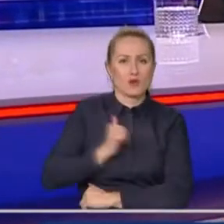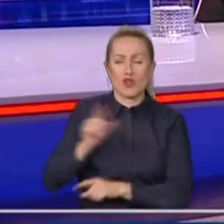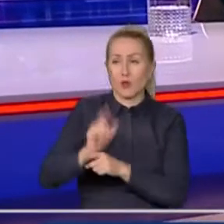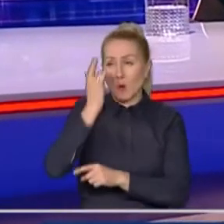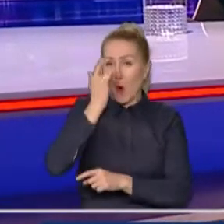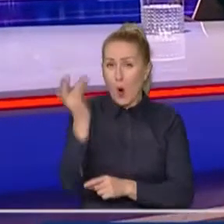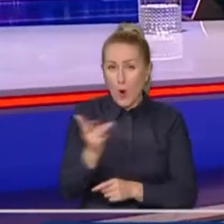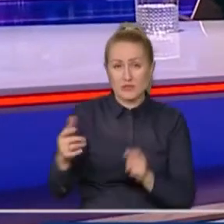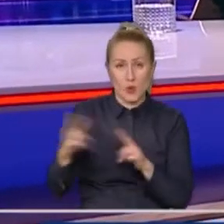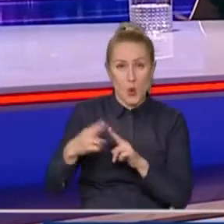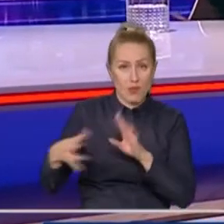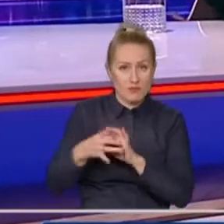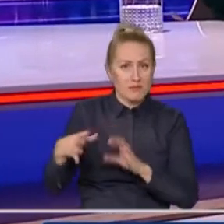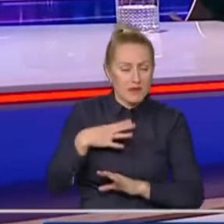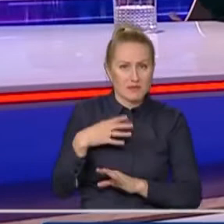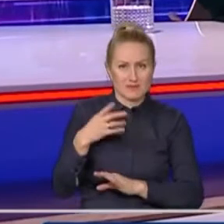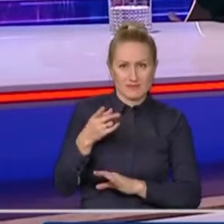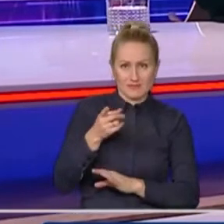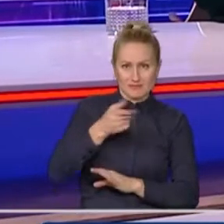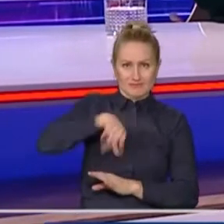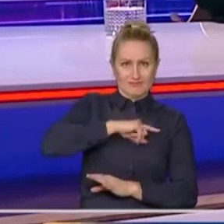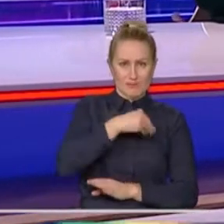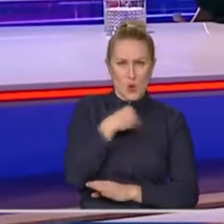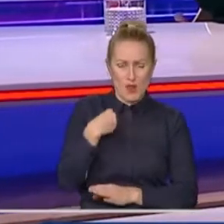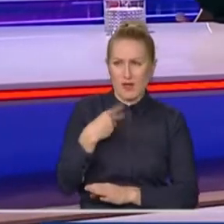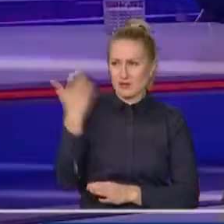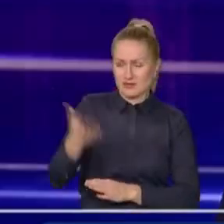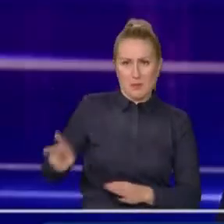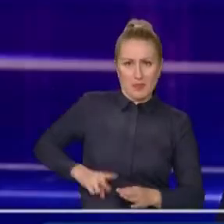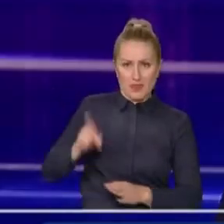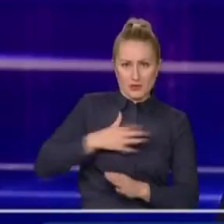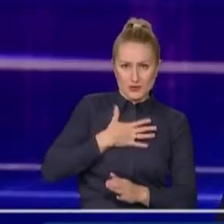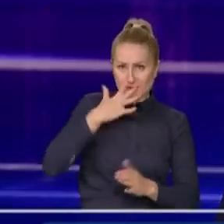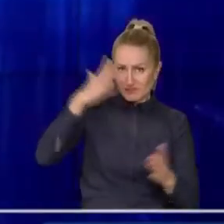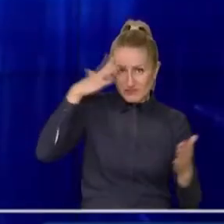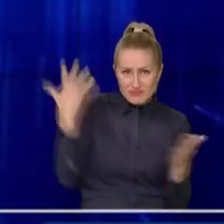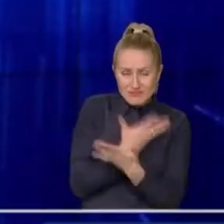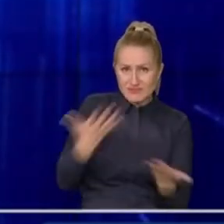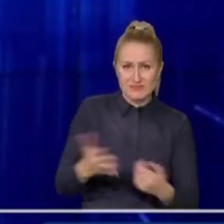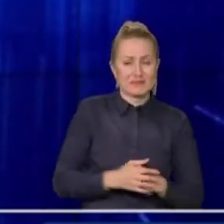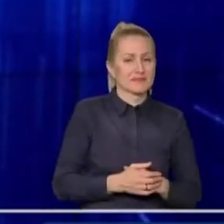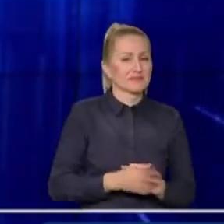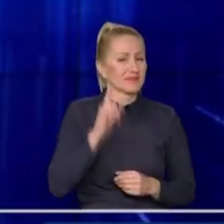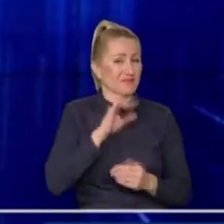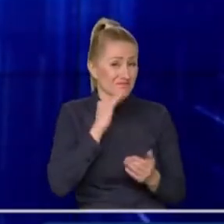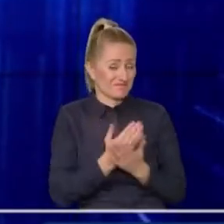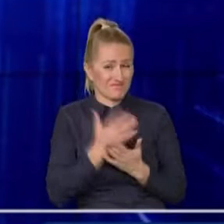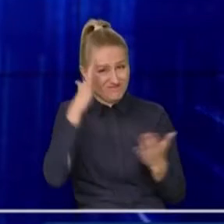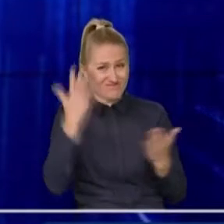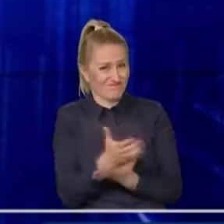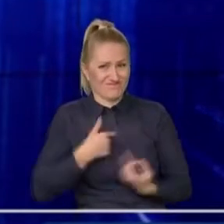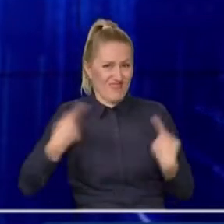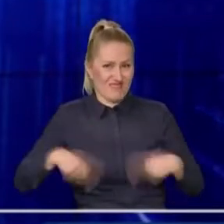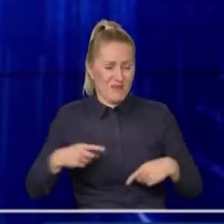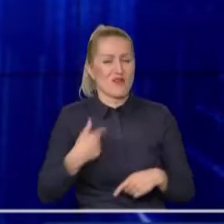Rosją, były dla nas, dla Polaków, dla pana ministra zaskoczeniem? Mówiąc szczerze, nie były